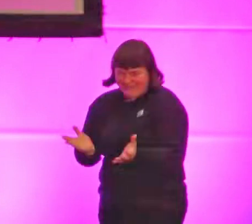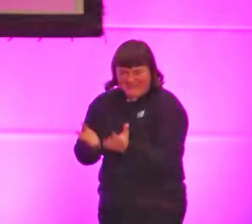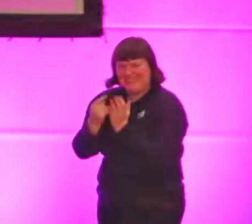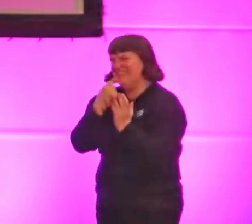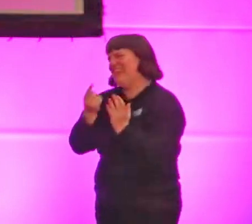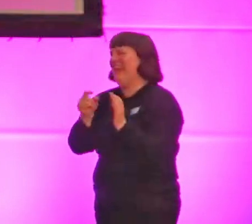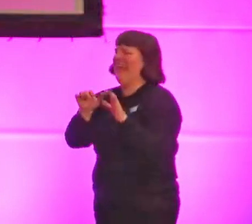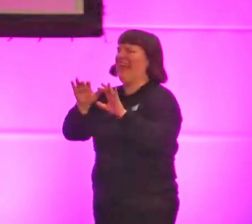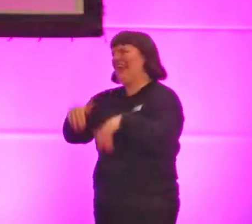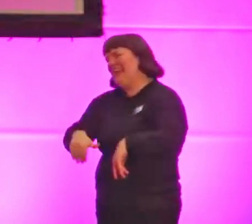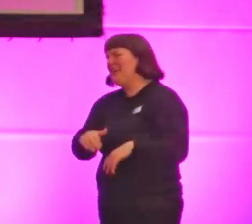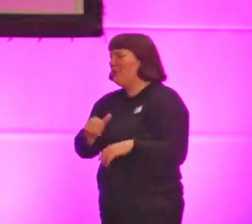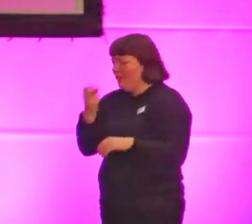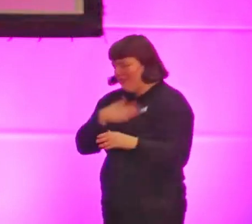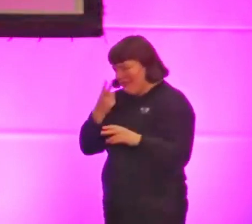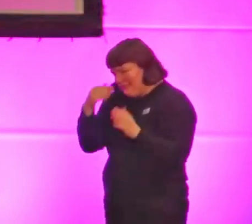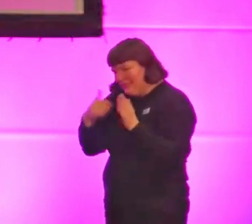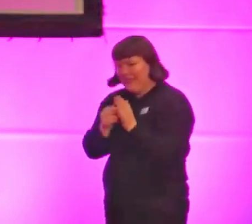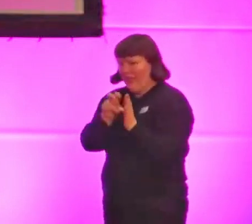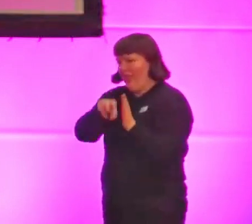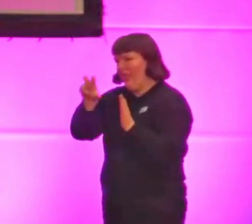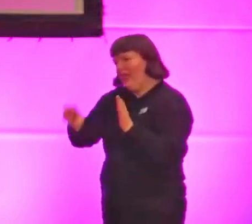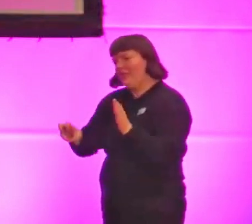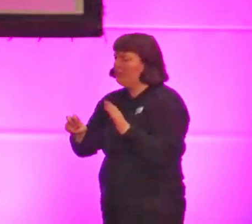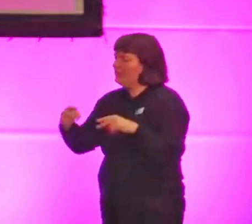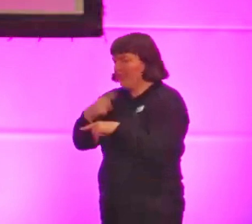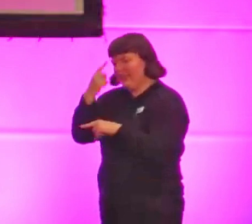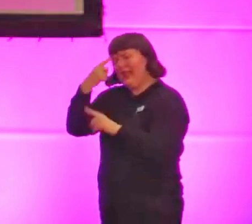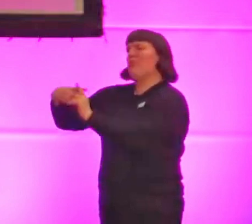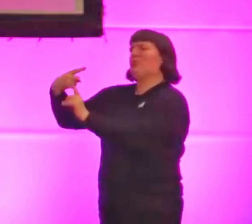det är de vill få bort dig. Det ska du se som en fjäril i hatten.